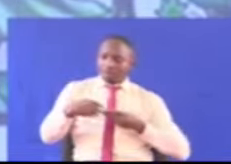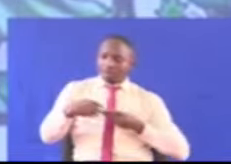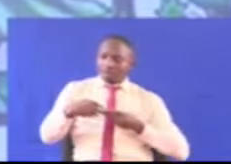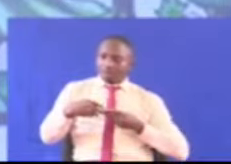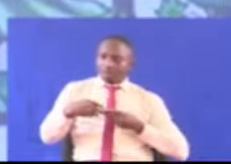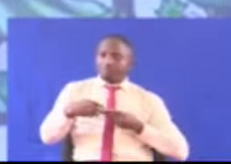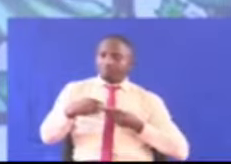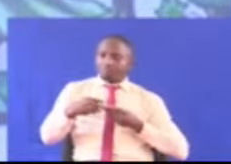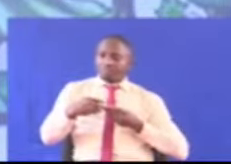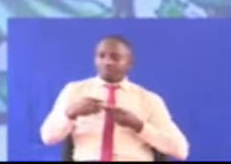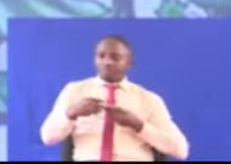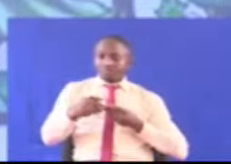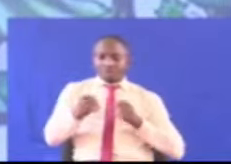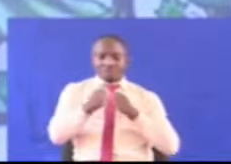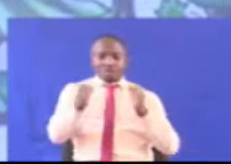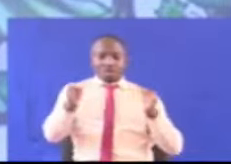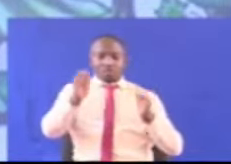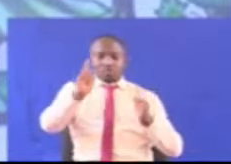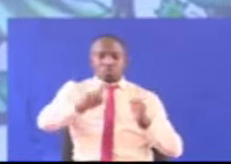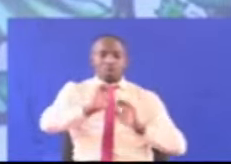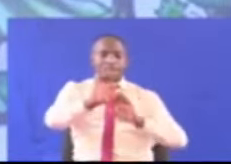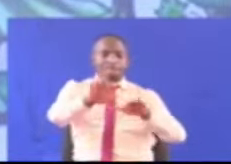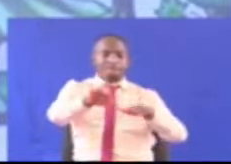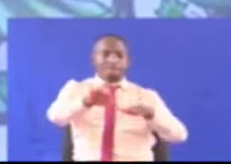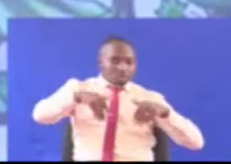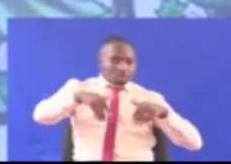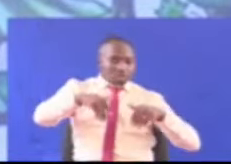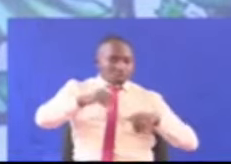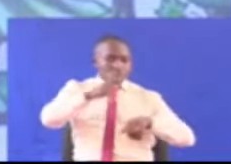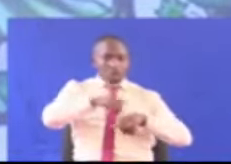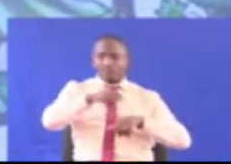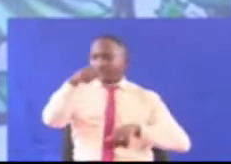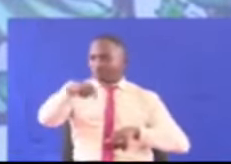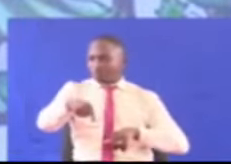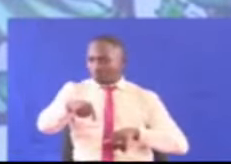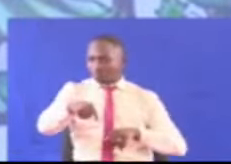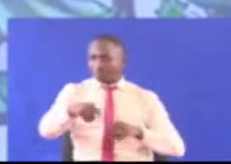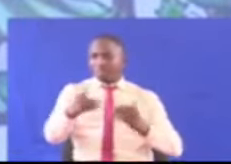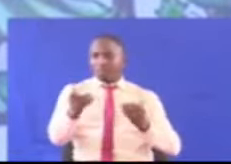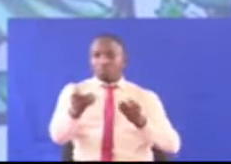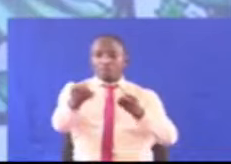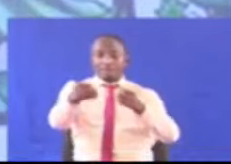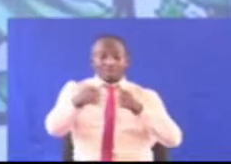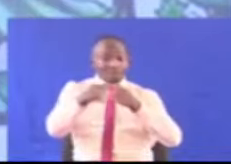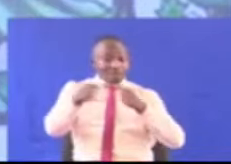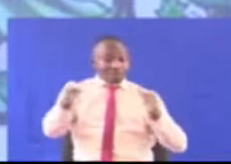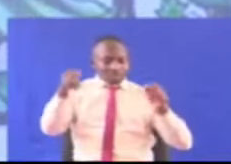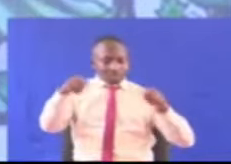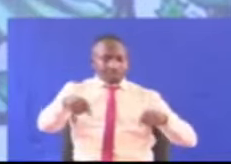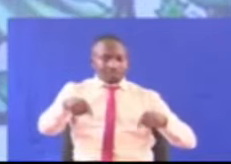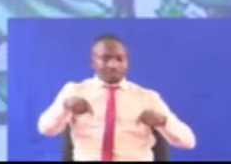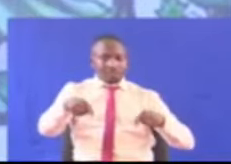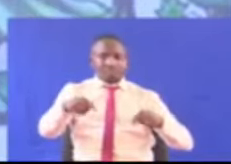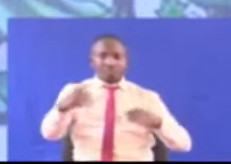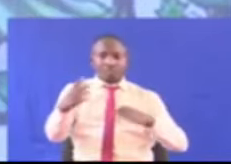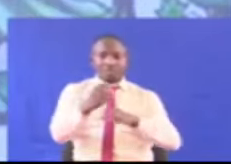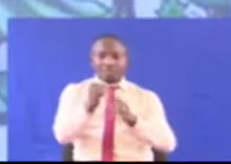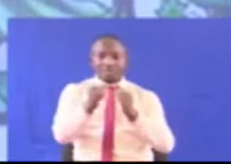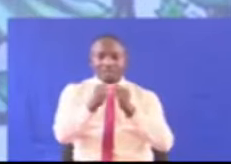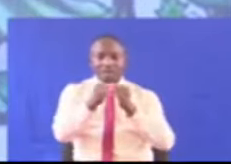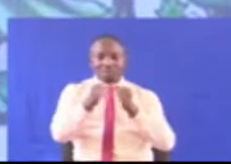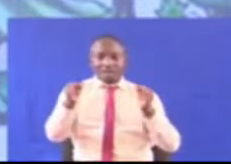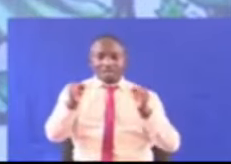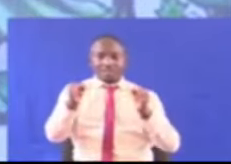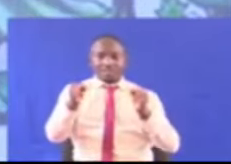wamenipa ridhaa ya kuwa mbunge wao kwa kipindi hiki. Na katika kipindi hiki walichonipa ridhaa hii, nimepata